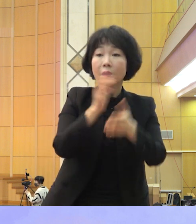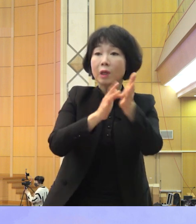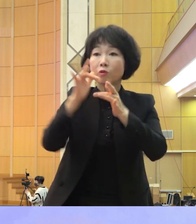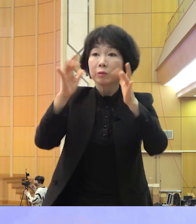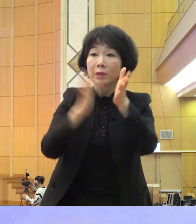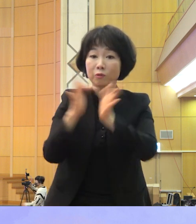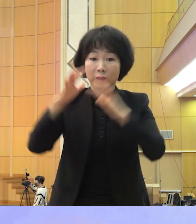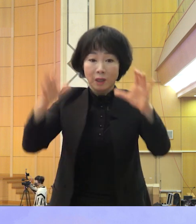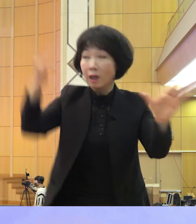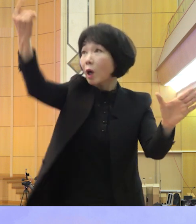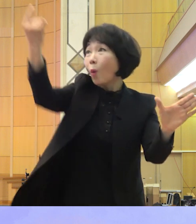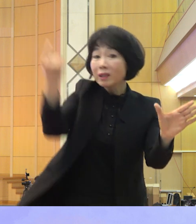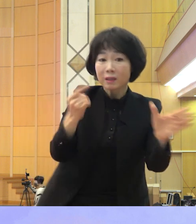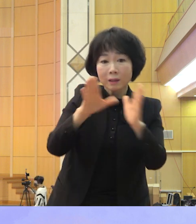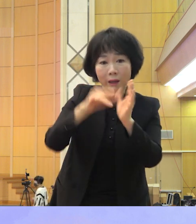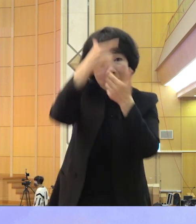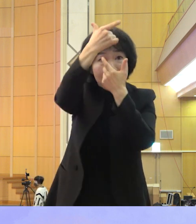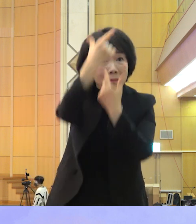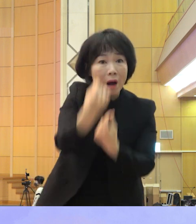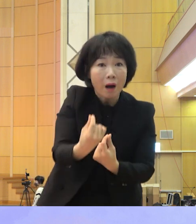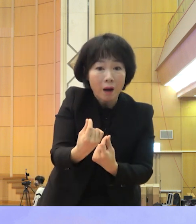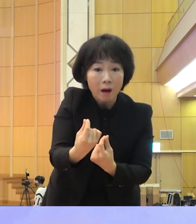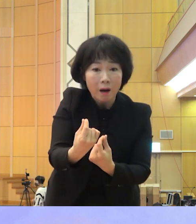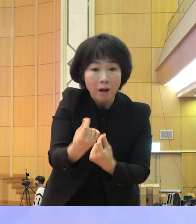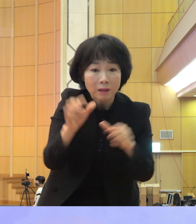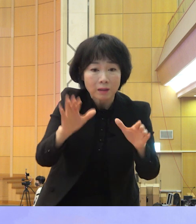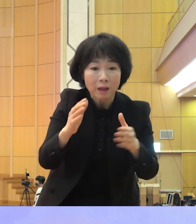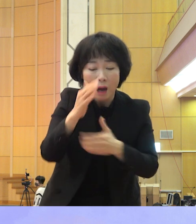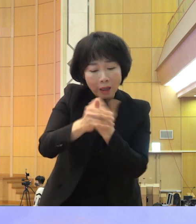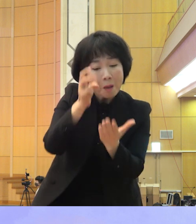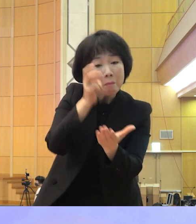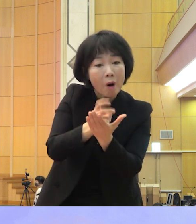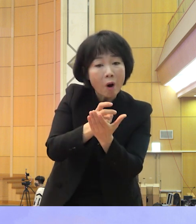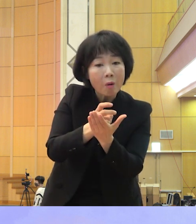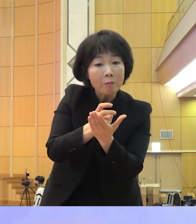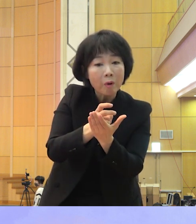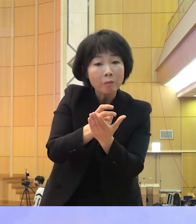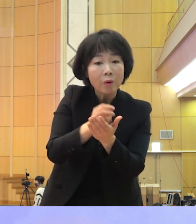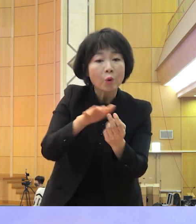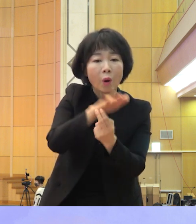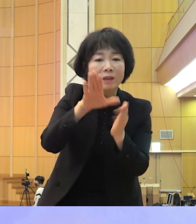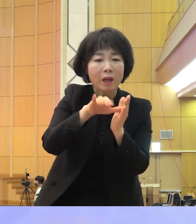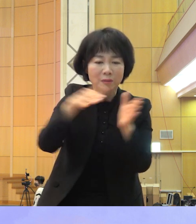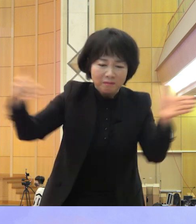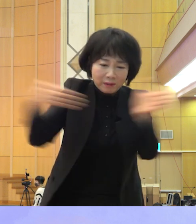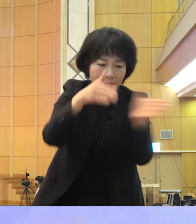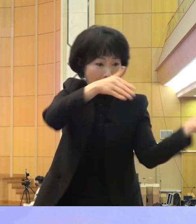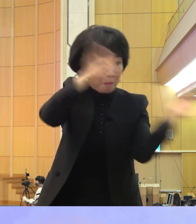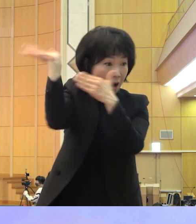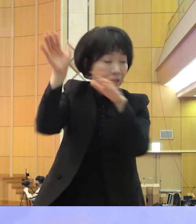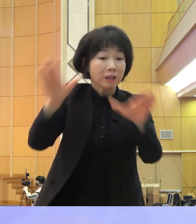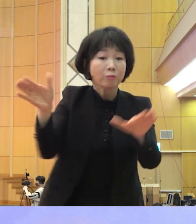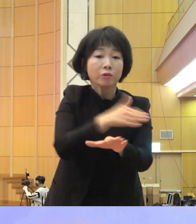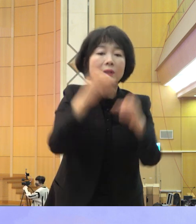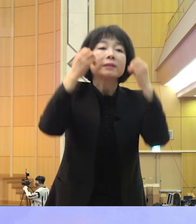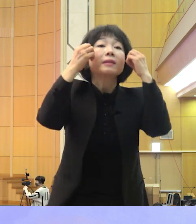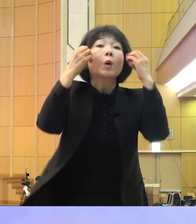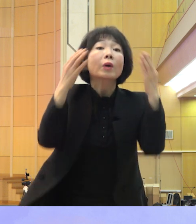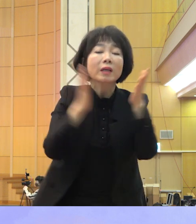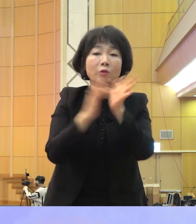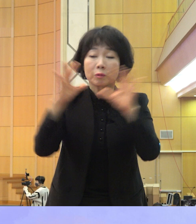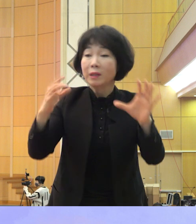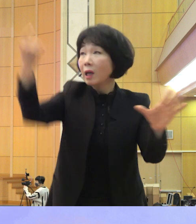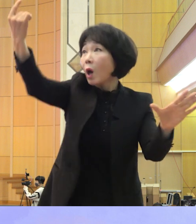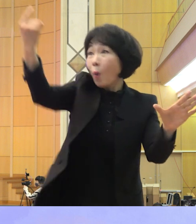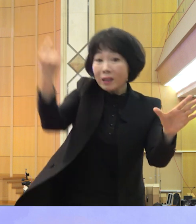이 땅에 오시고 때가 됐으니 이제 율법과 선지자는 요한 때까지로 끝난 것이고, 이제 할례를